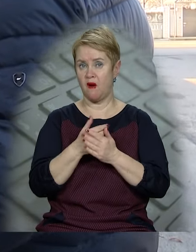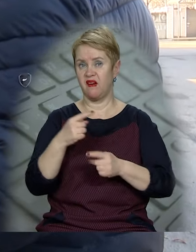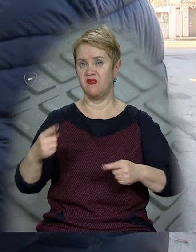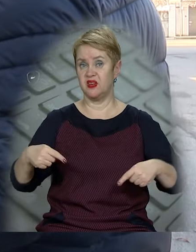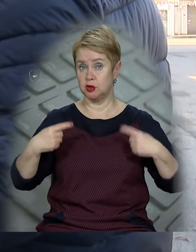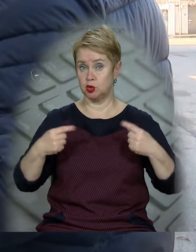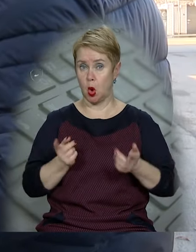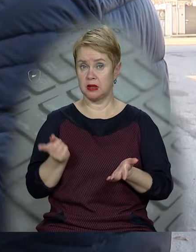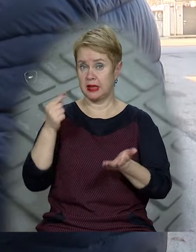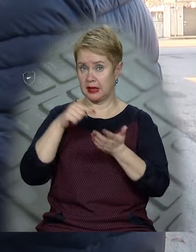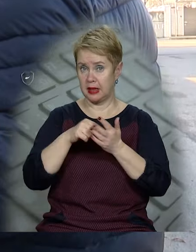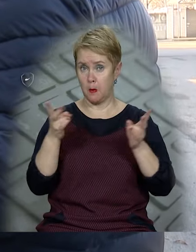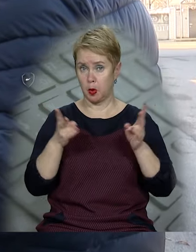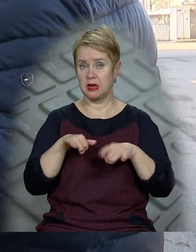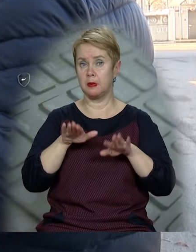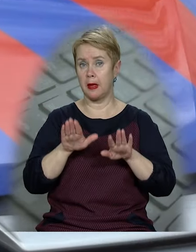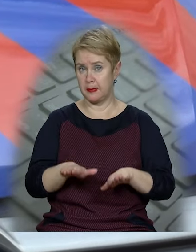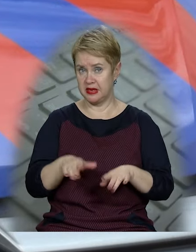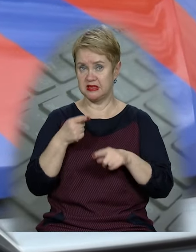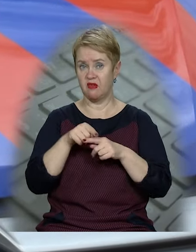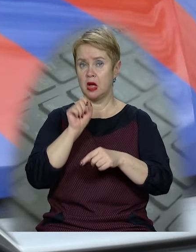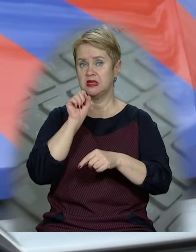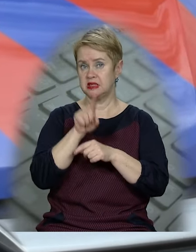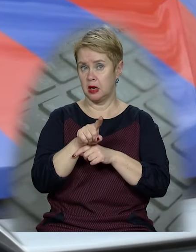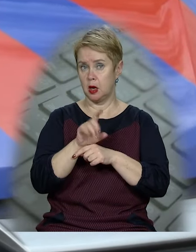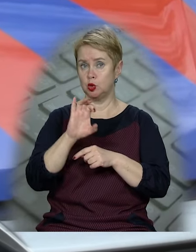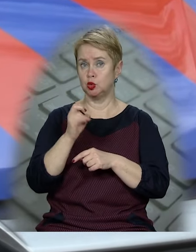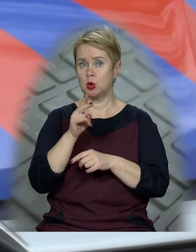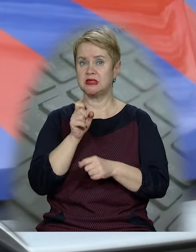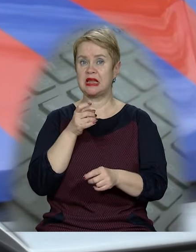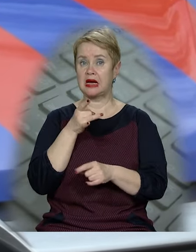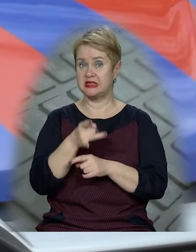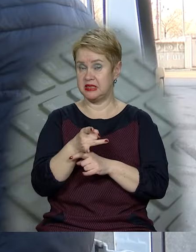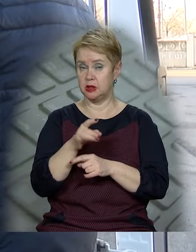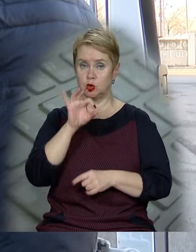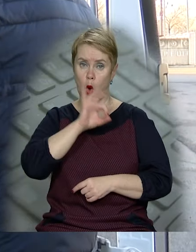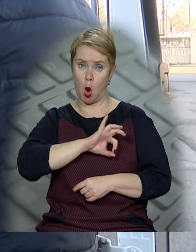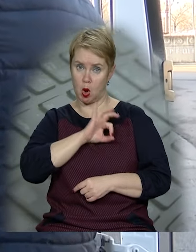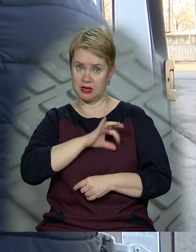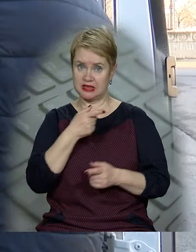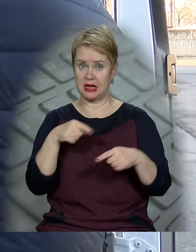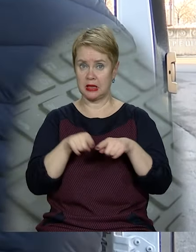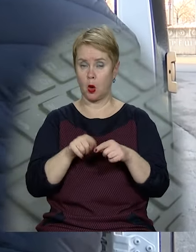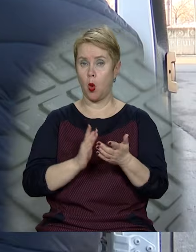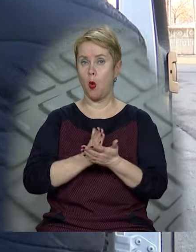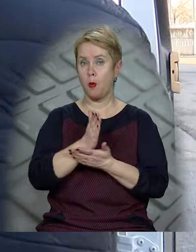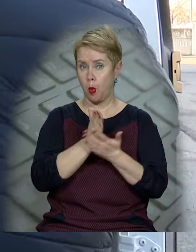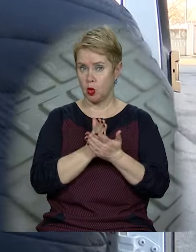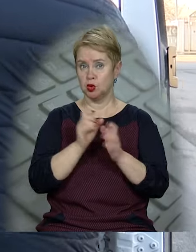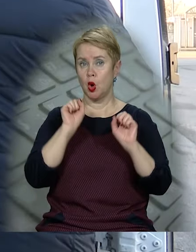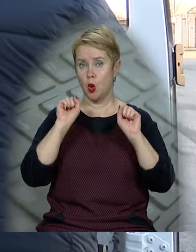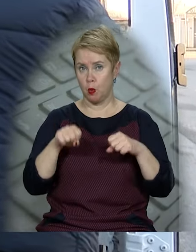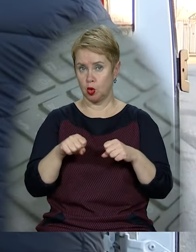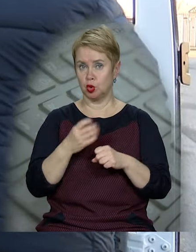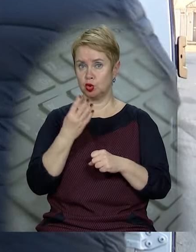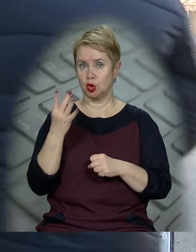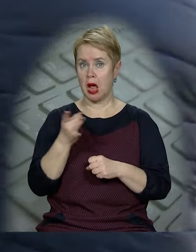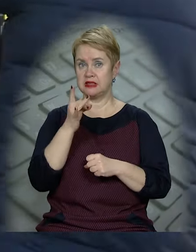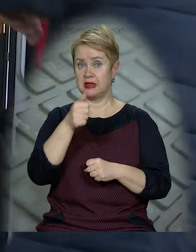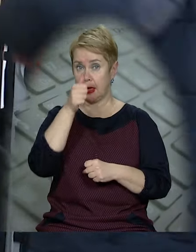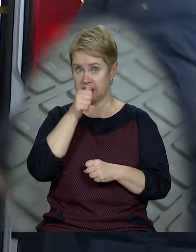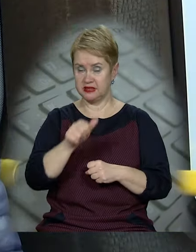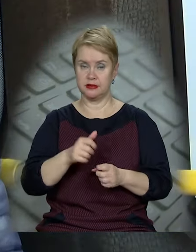Аби дістатися у потрібне місце, вона замовляє соціальне таксі. Скористатися такою послугою можна 4 рази